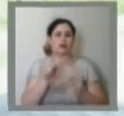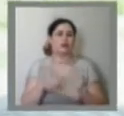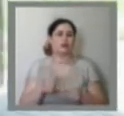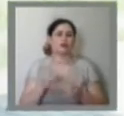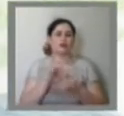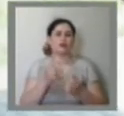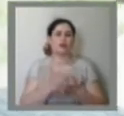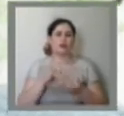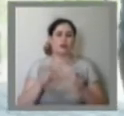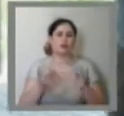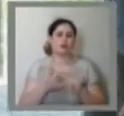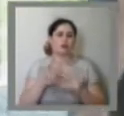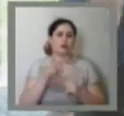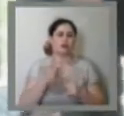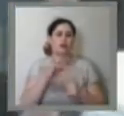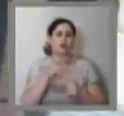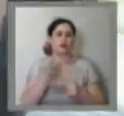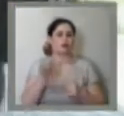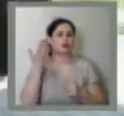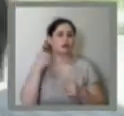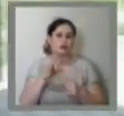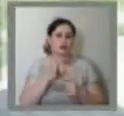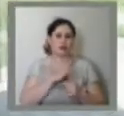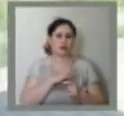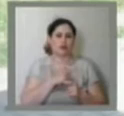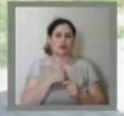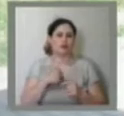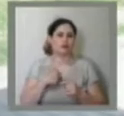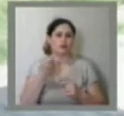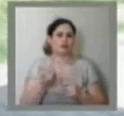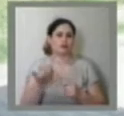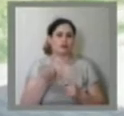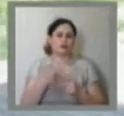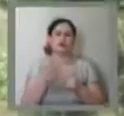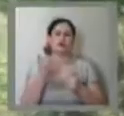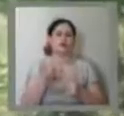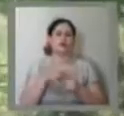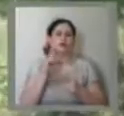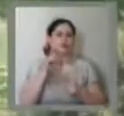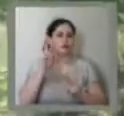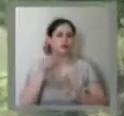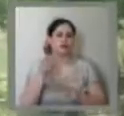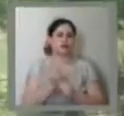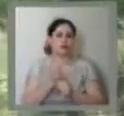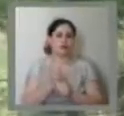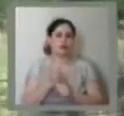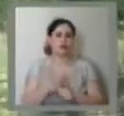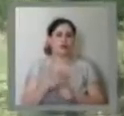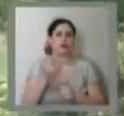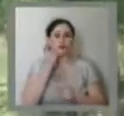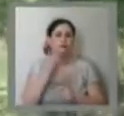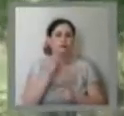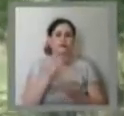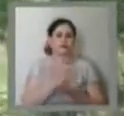інтернету. Я купував ще в минулому році, саме дешево взяв. Зараз не знаю, що робити. Так, мобільне все є. Так,